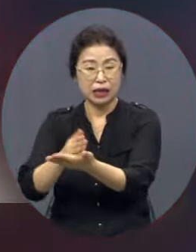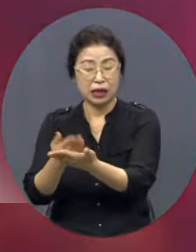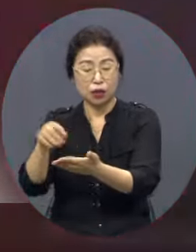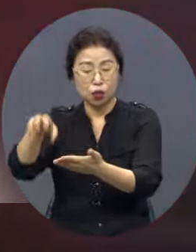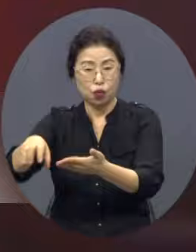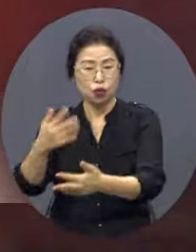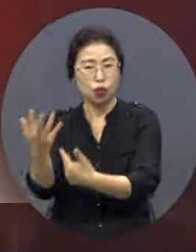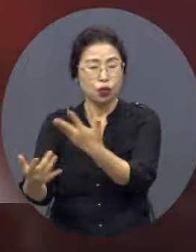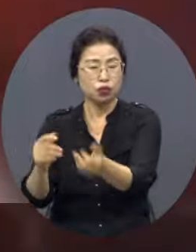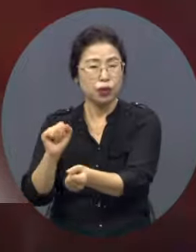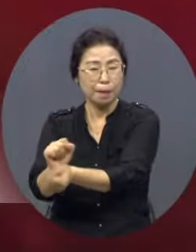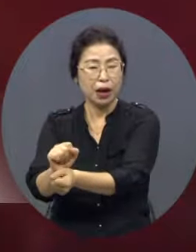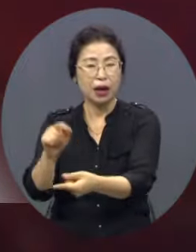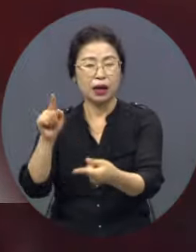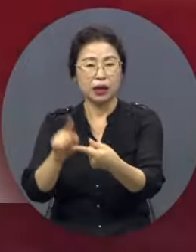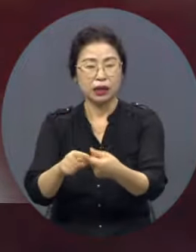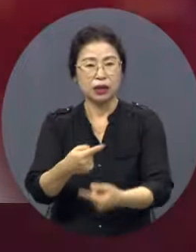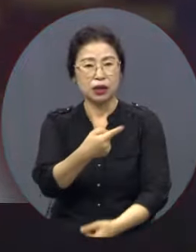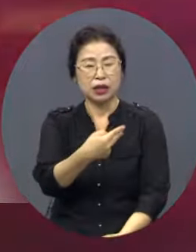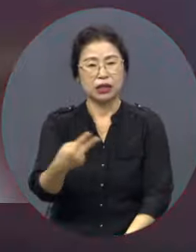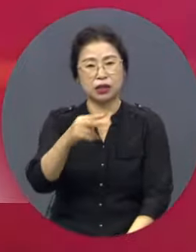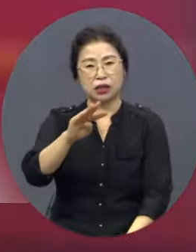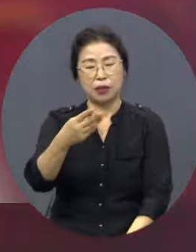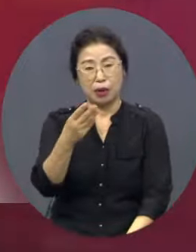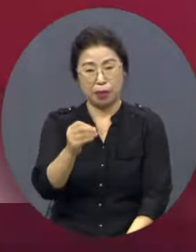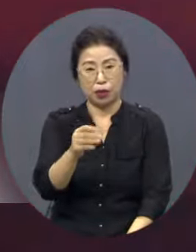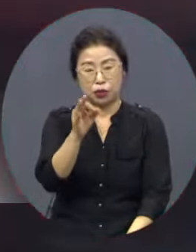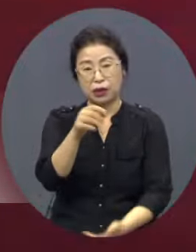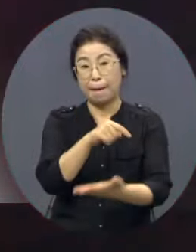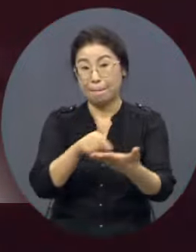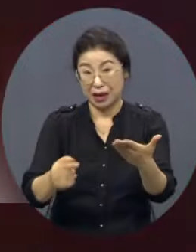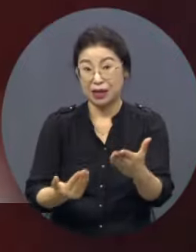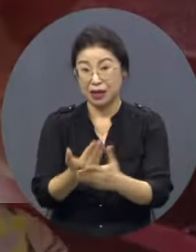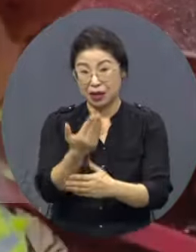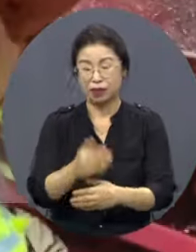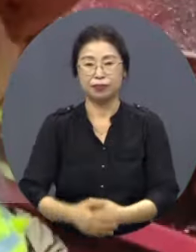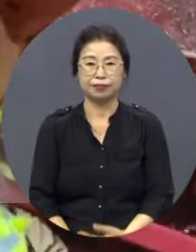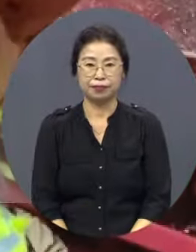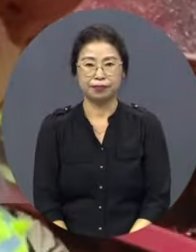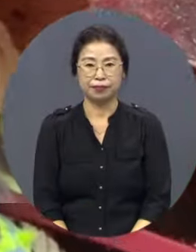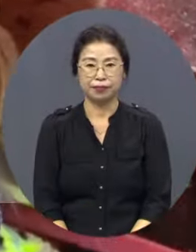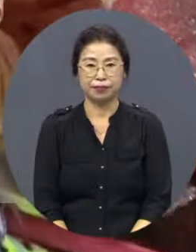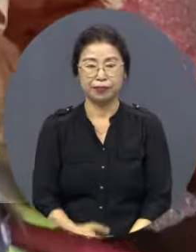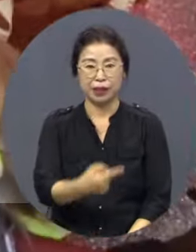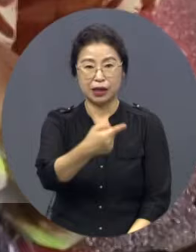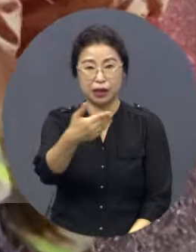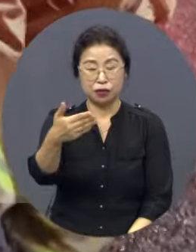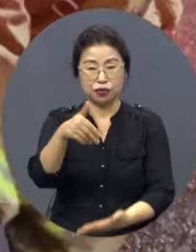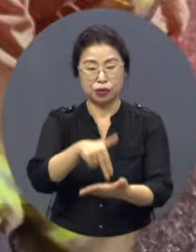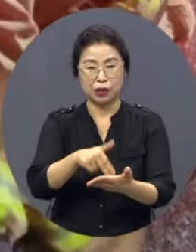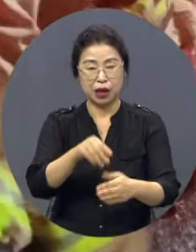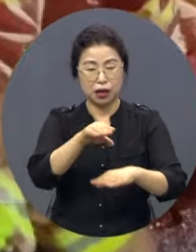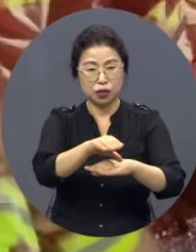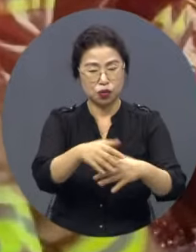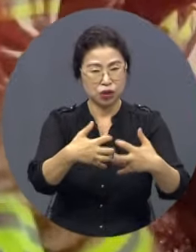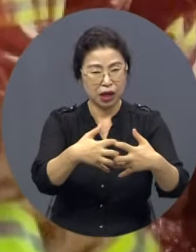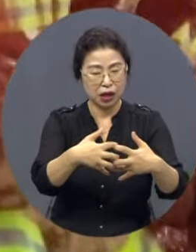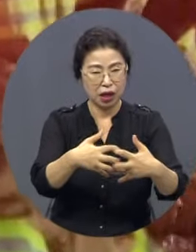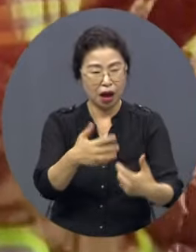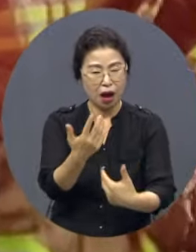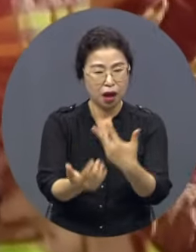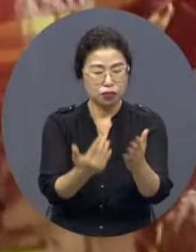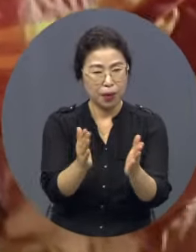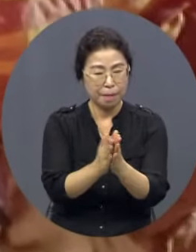불에 타 소방서 추산 2,400만 원의 재산 피해가 났습니다. 소방당국은 승용차 엔진에서